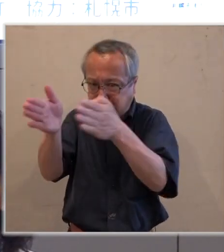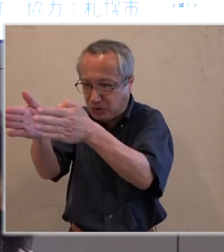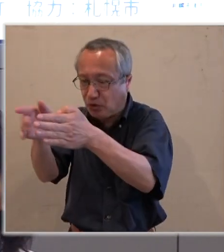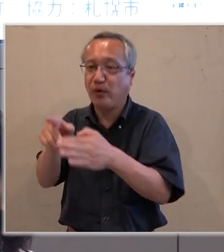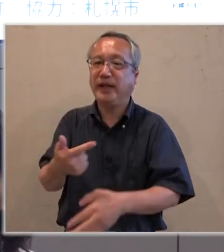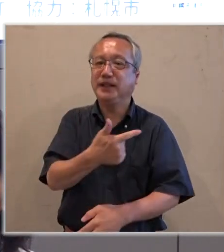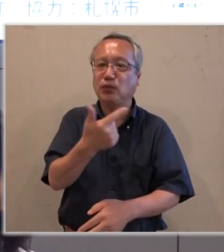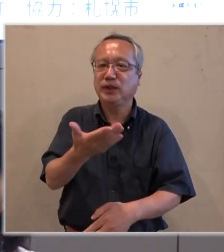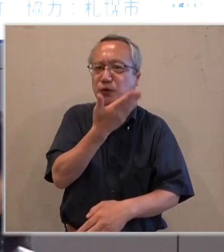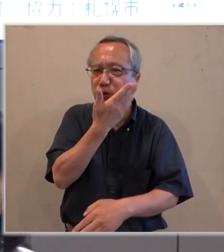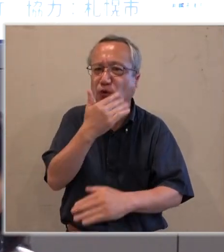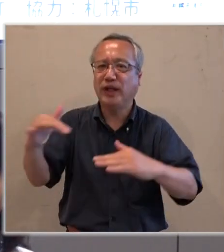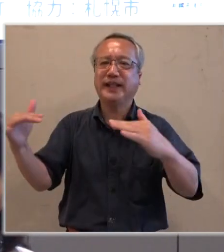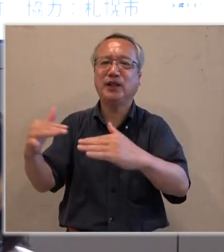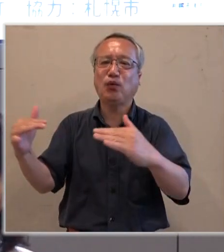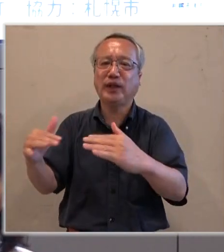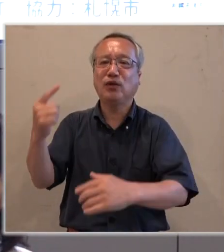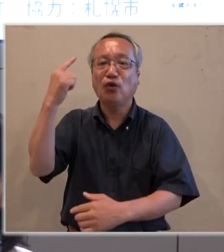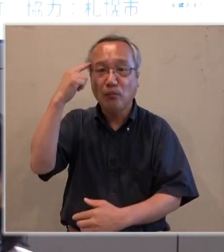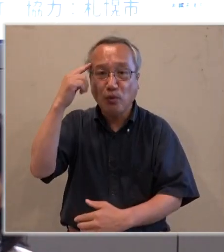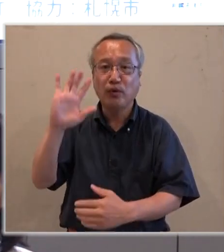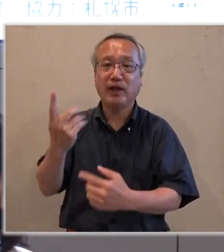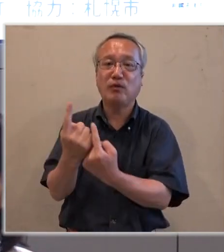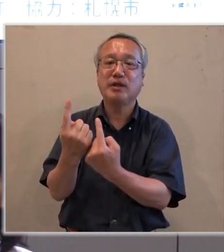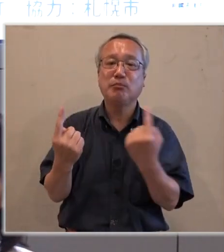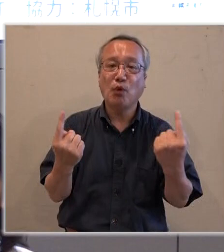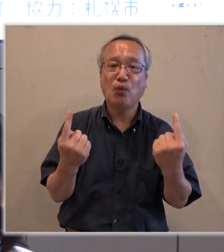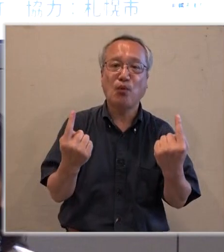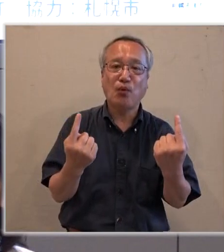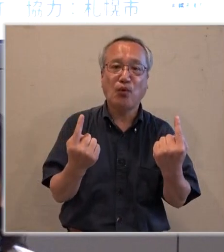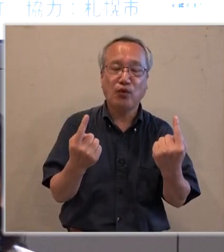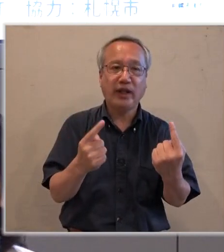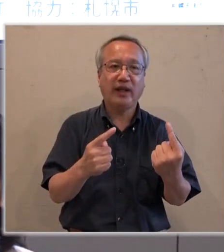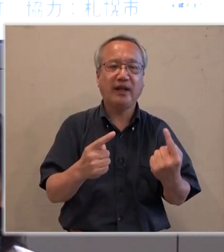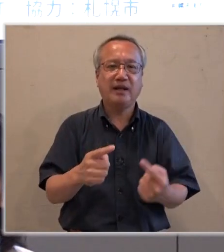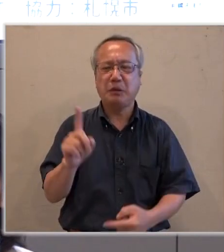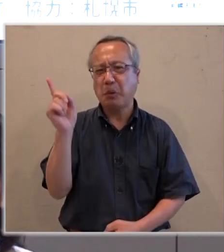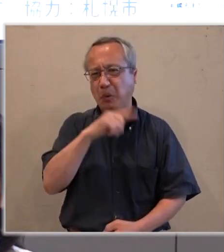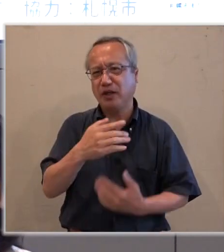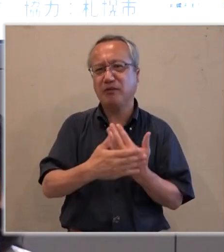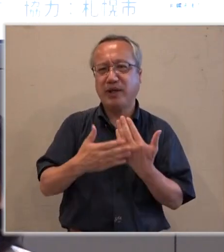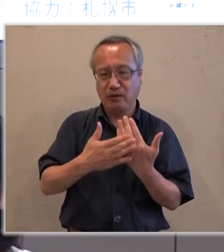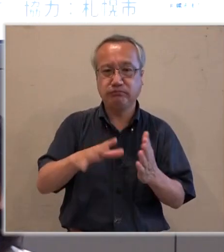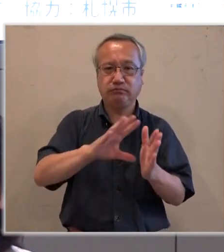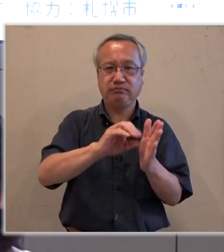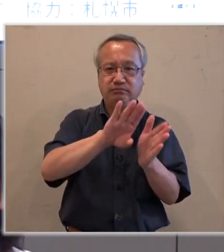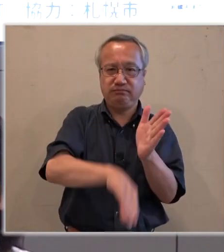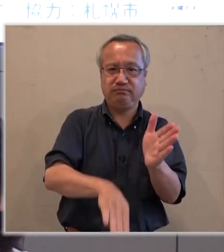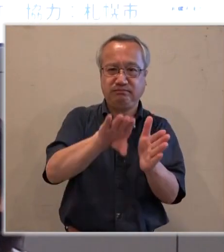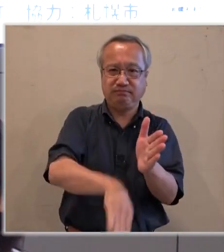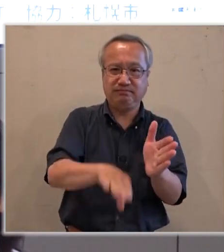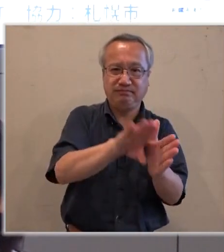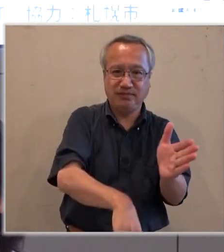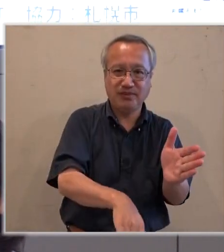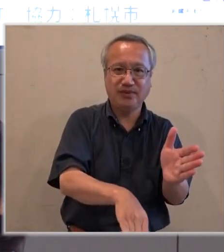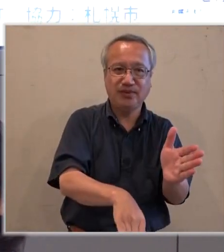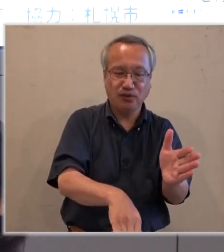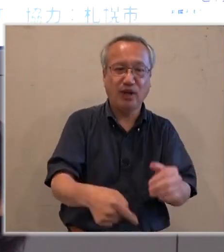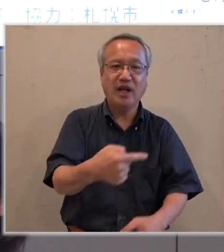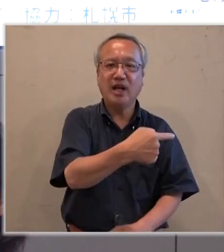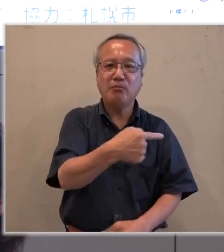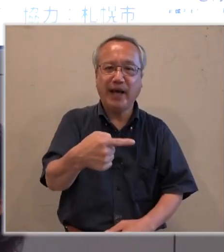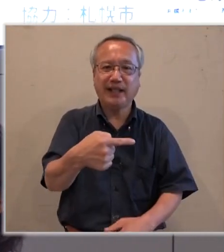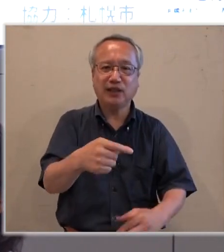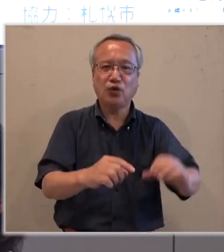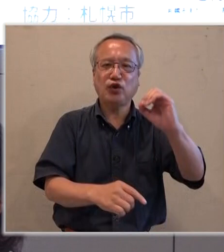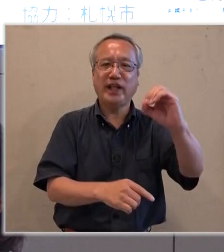件議論だというふうに思う一方で、そのネガティブなものをなくしていこうっていう話っていうのはマイナスをゼロにする話